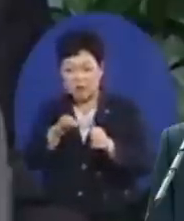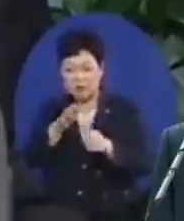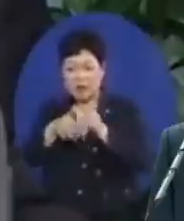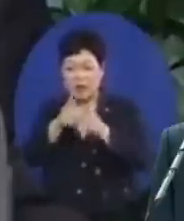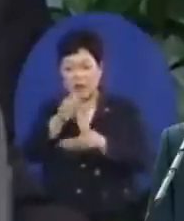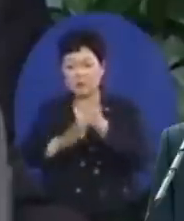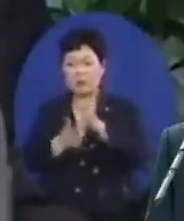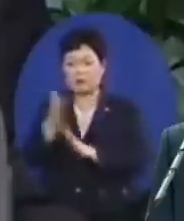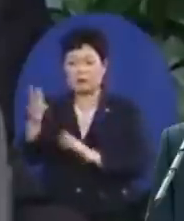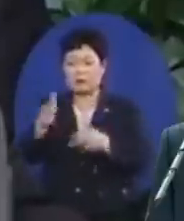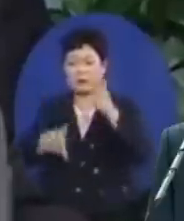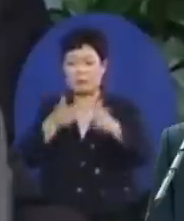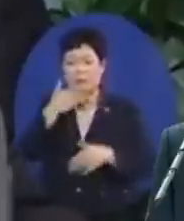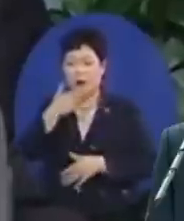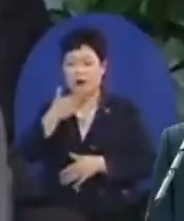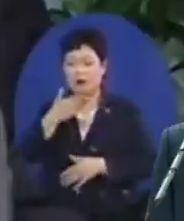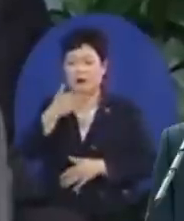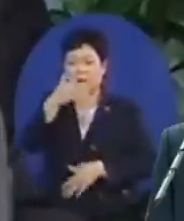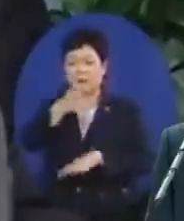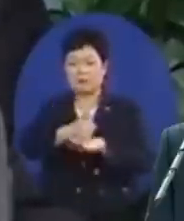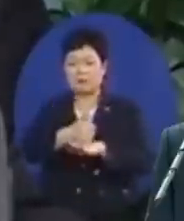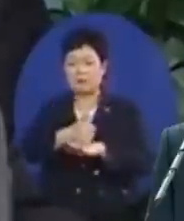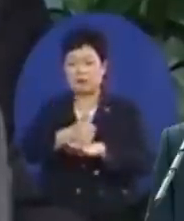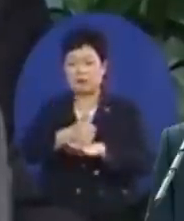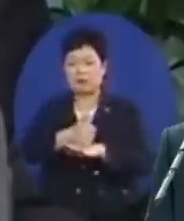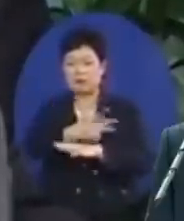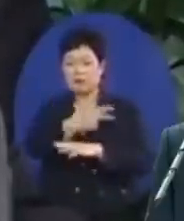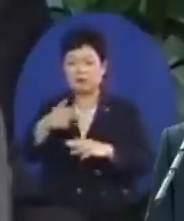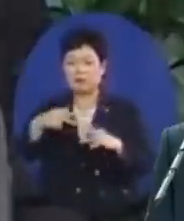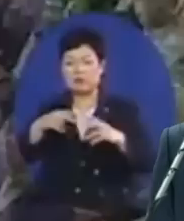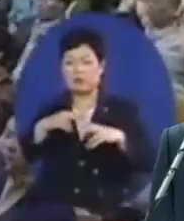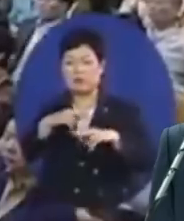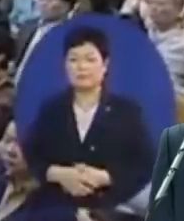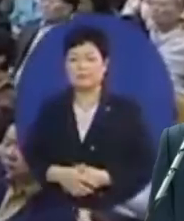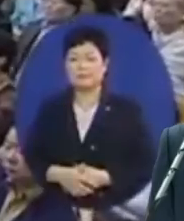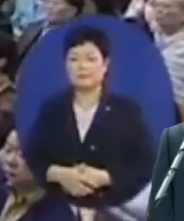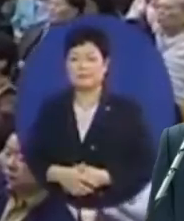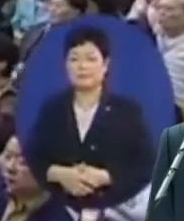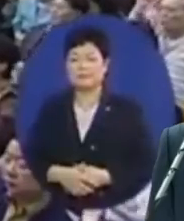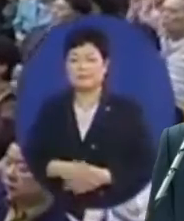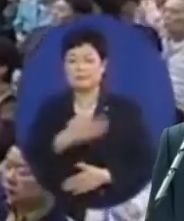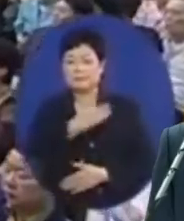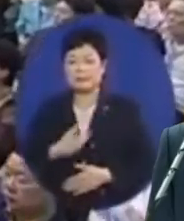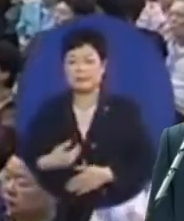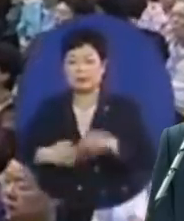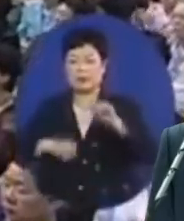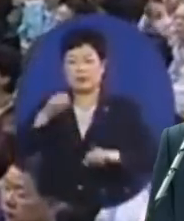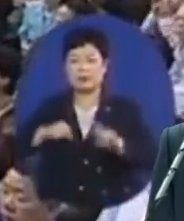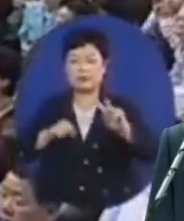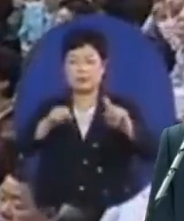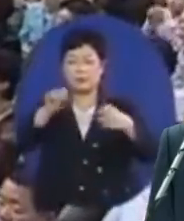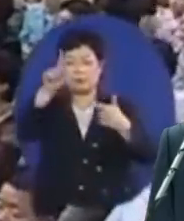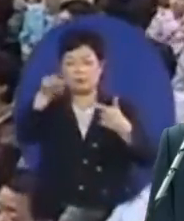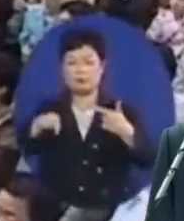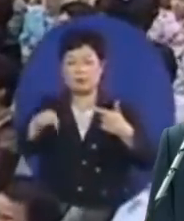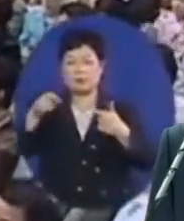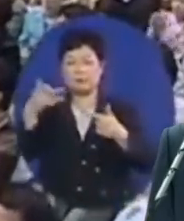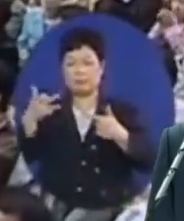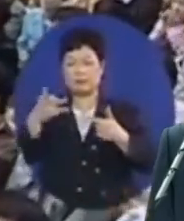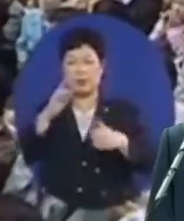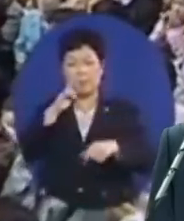없이 사업을 하다가 나중에 크게 왕창하게 만드는 것입니다. 사도행전 16장 18절에 보면 바울이